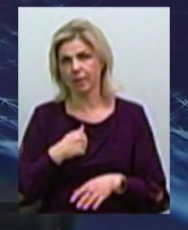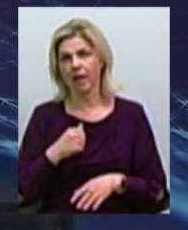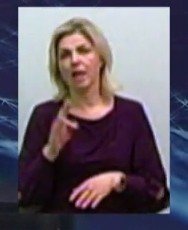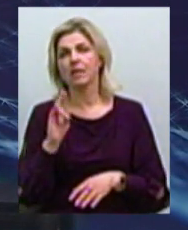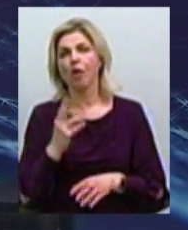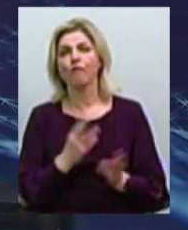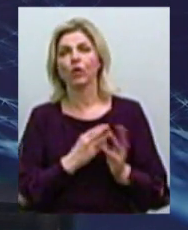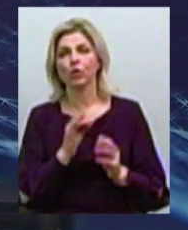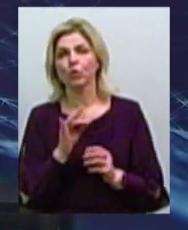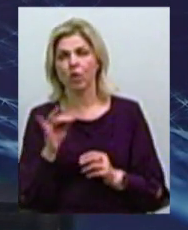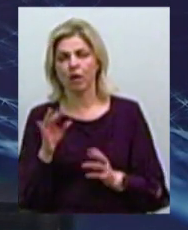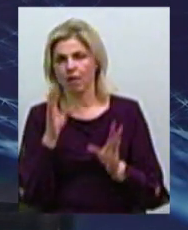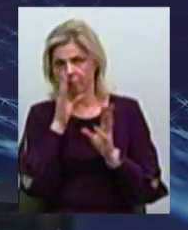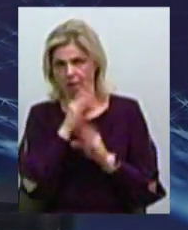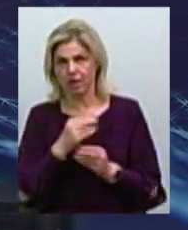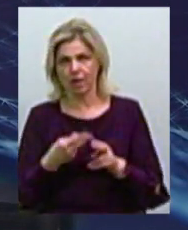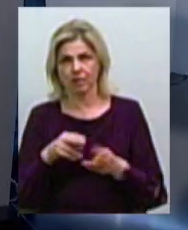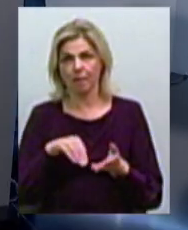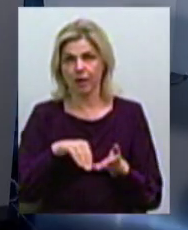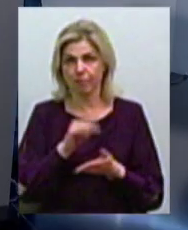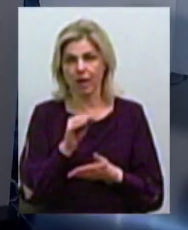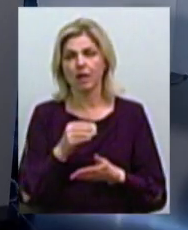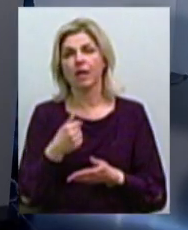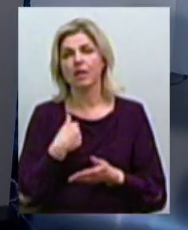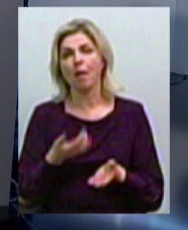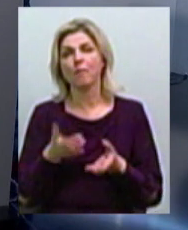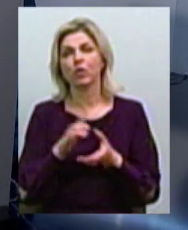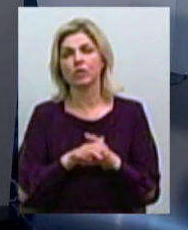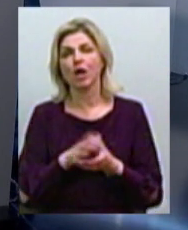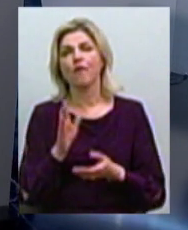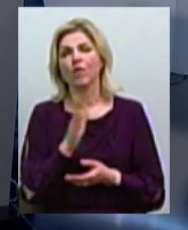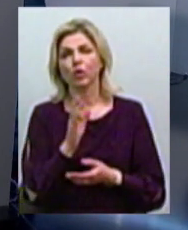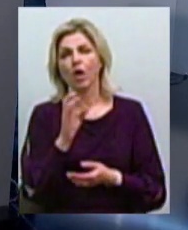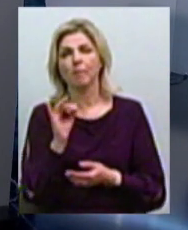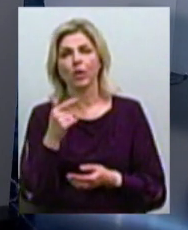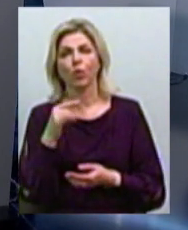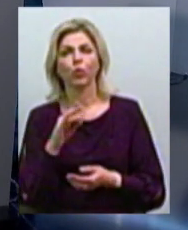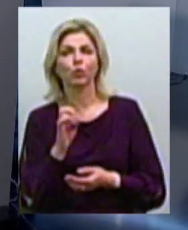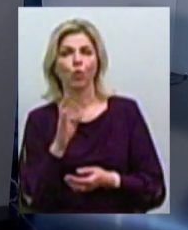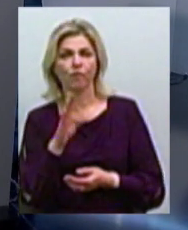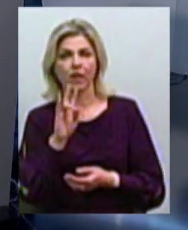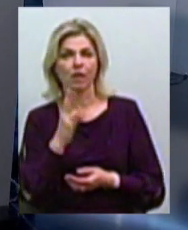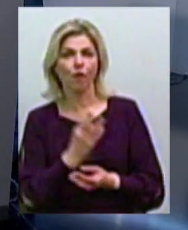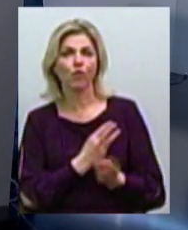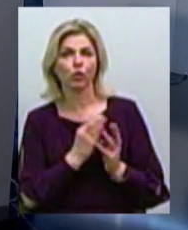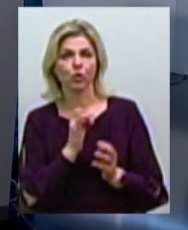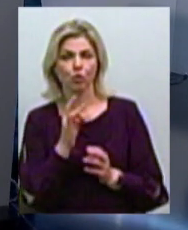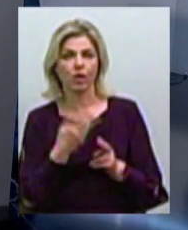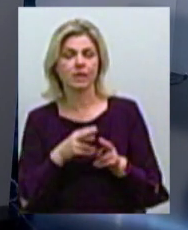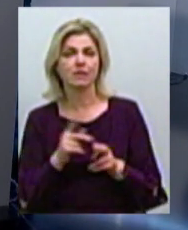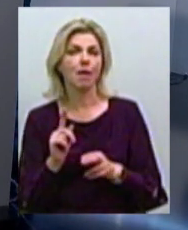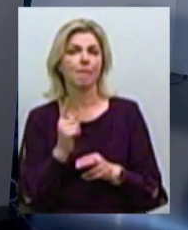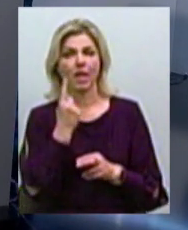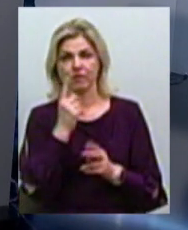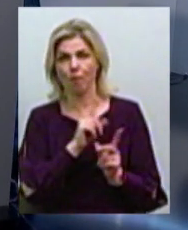волонтери спромоглися його придбати. І тоді я, власне, познайомився з Володією Бігуновим, теж миколаївський волонтер. Це була наша перша поїздка з Сергієм